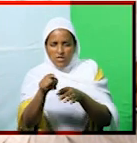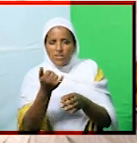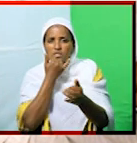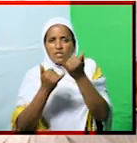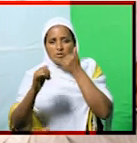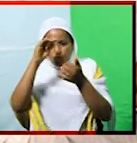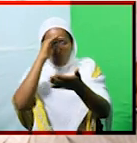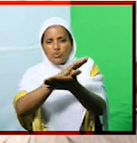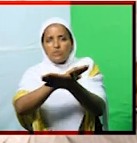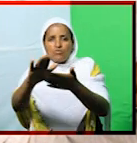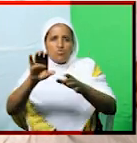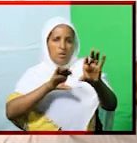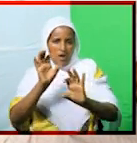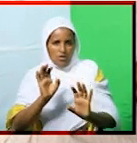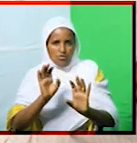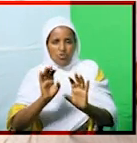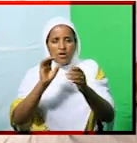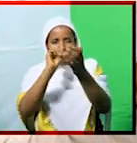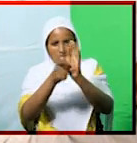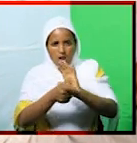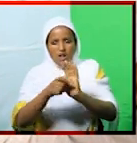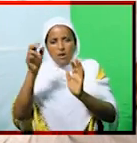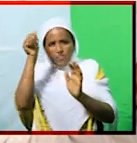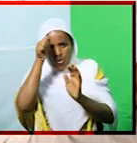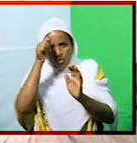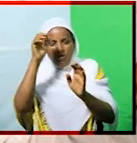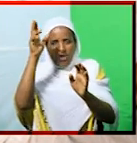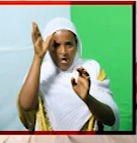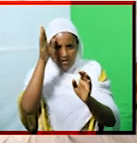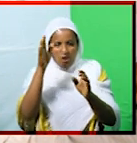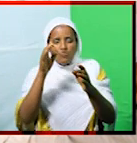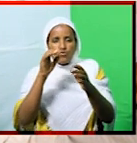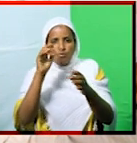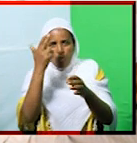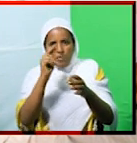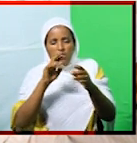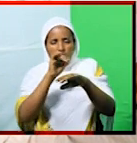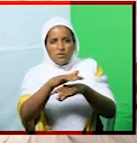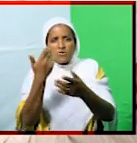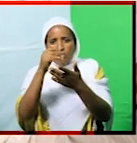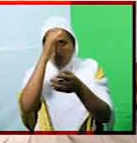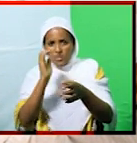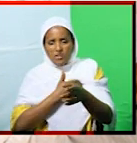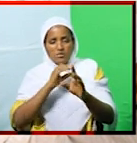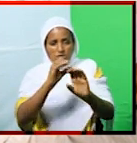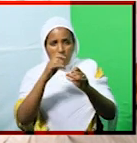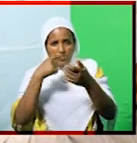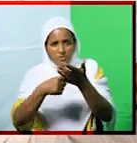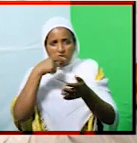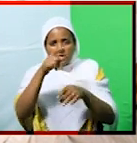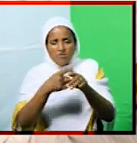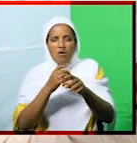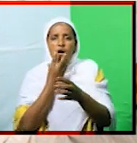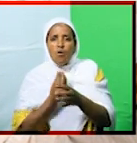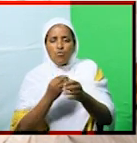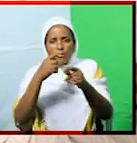ትምህርቶች ለማጥራት። ለምሳሌ ዕብራውያንን፣ ገላታያን፣ ሮሜን ብንወስዳቸው ቅድምና አባታችንም እነ መምህርም እንዳሏቸው ከአይሁድ የመጡ